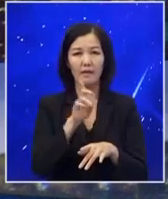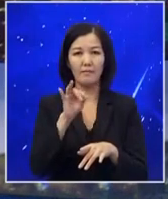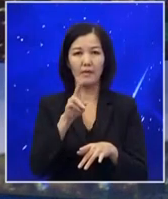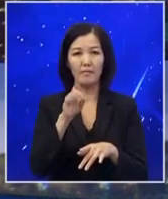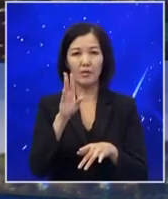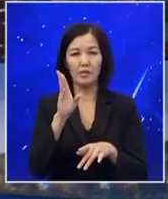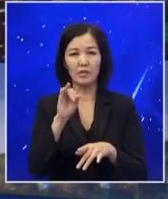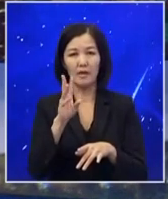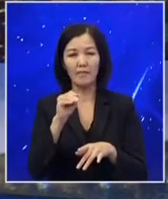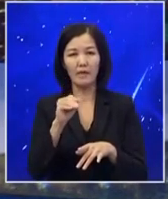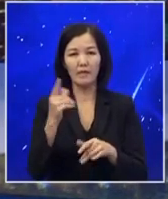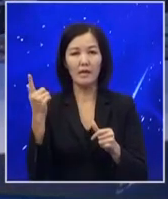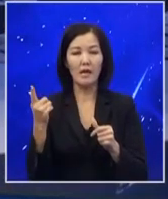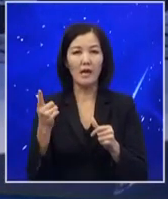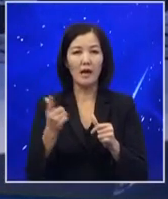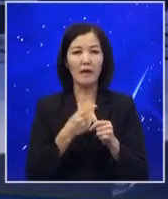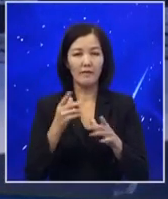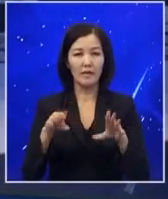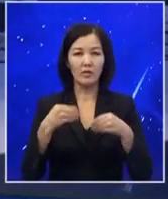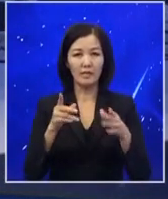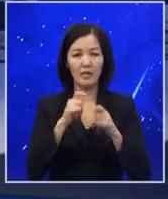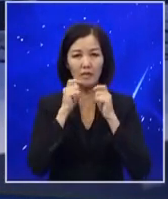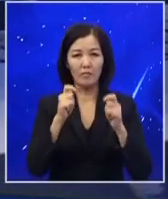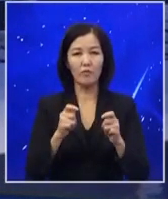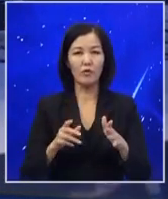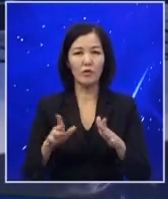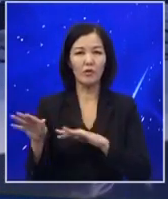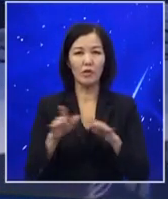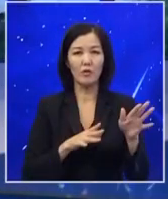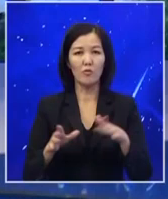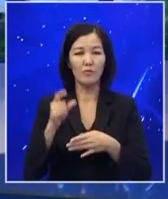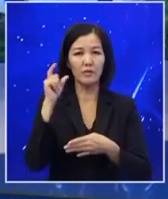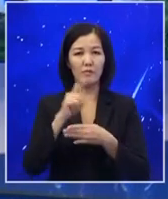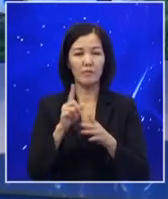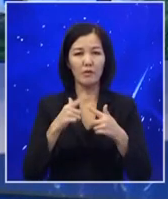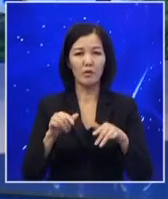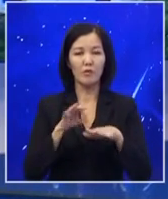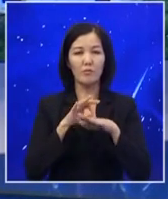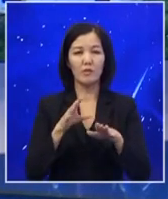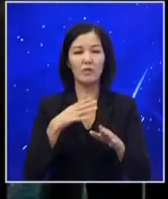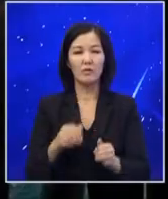Бибіжамал Әбдімәлік қызының атынан жасалып отыр. Шара облыс орталығындағы Иман мешітінде ұйымдастырылды.